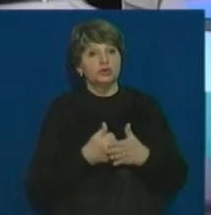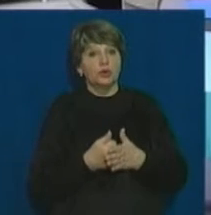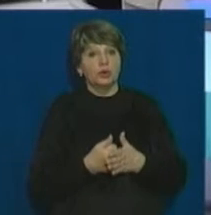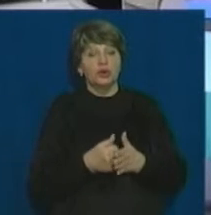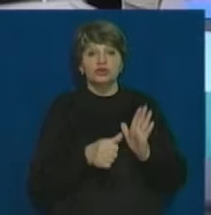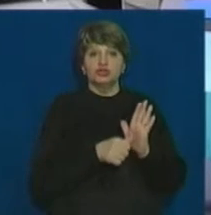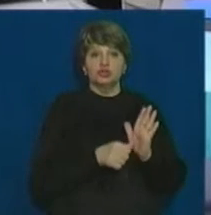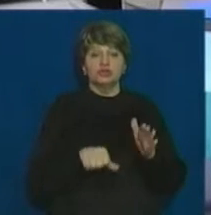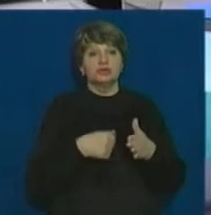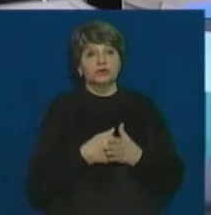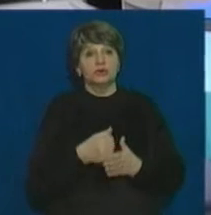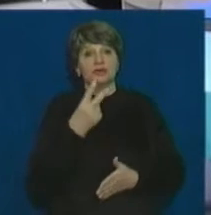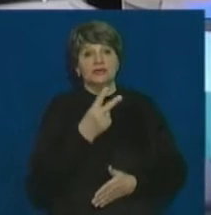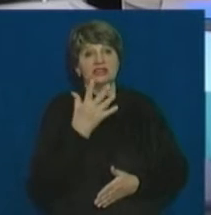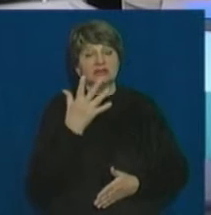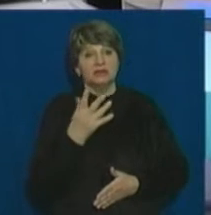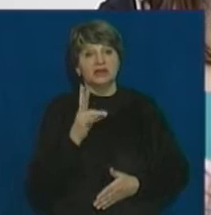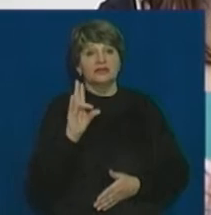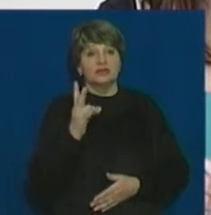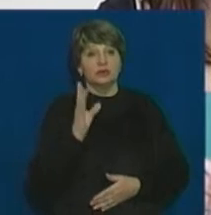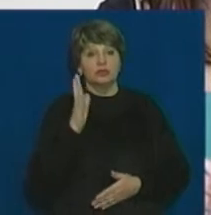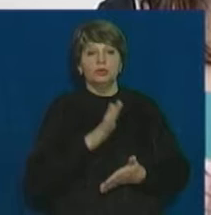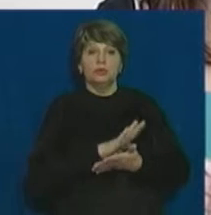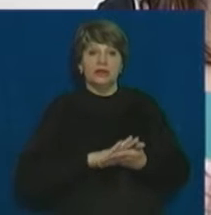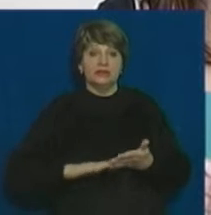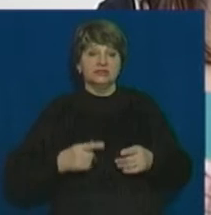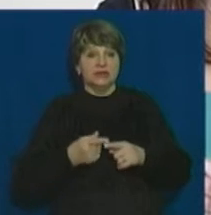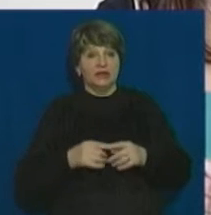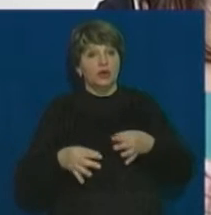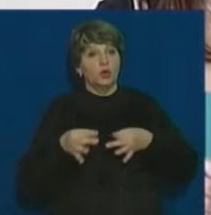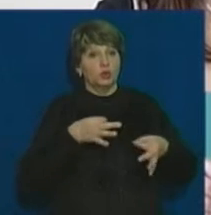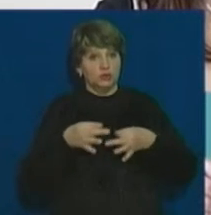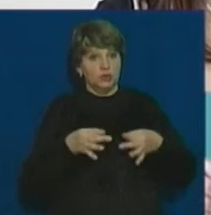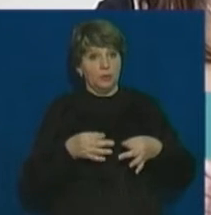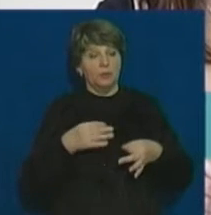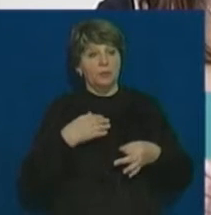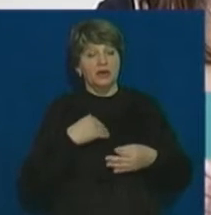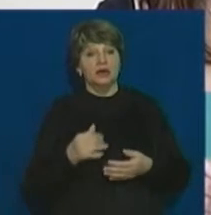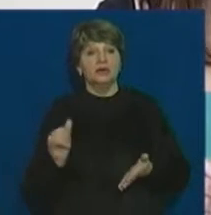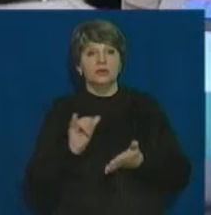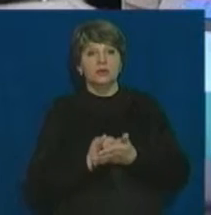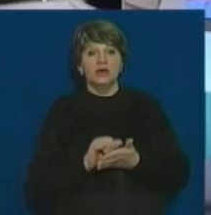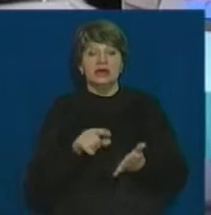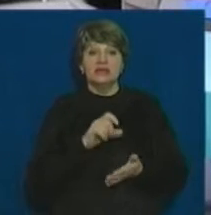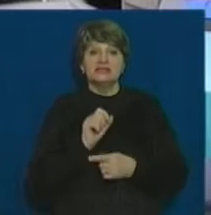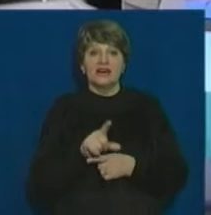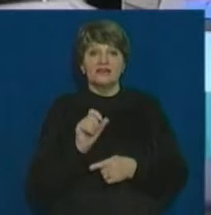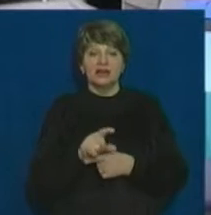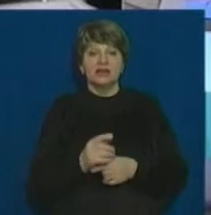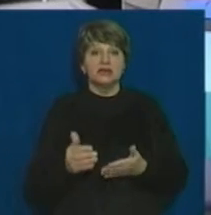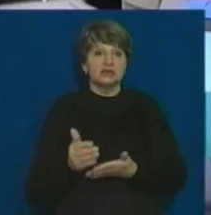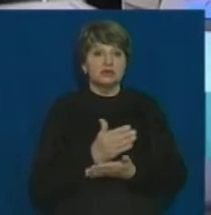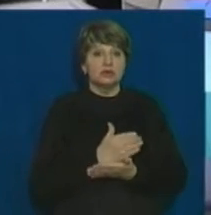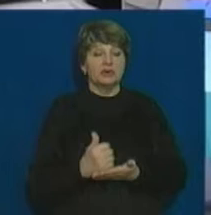до 25 триватиме ця консультація. Ми поставили собі завдання зібрати якомога більшу кількість